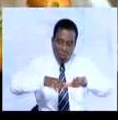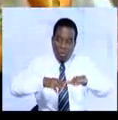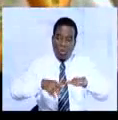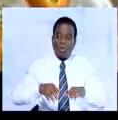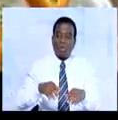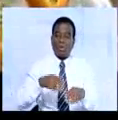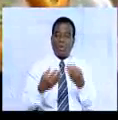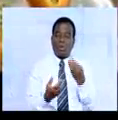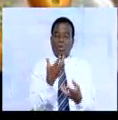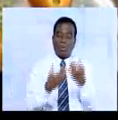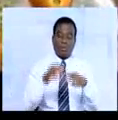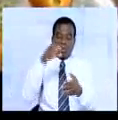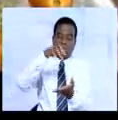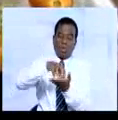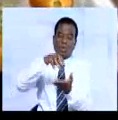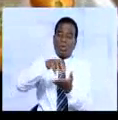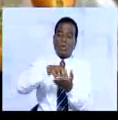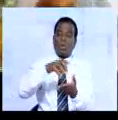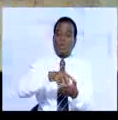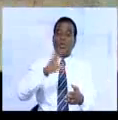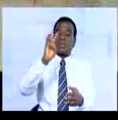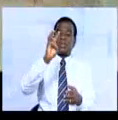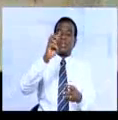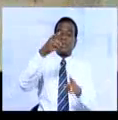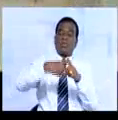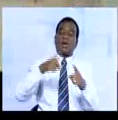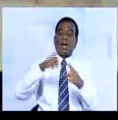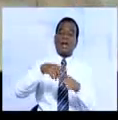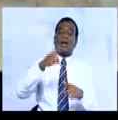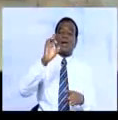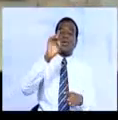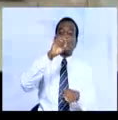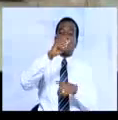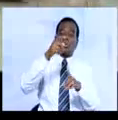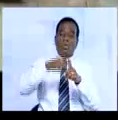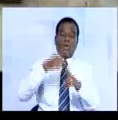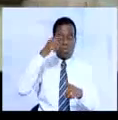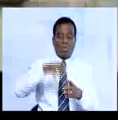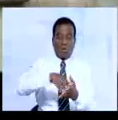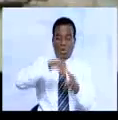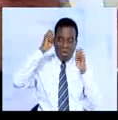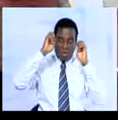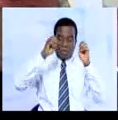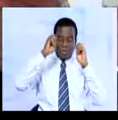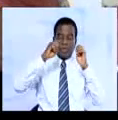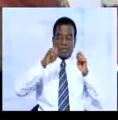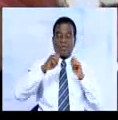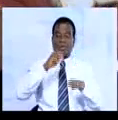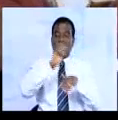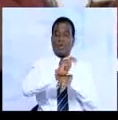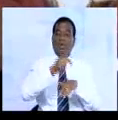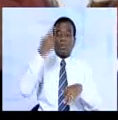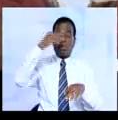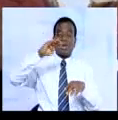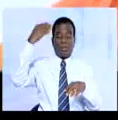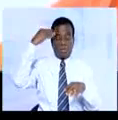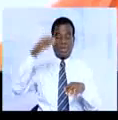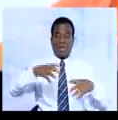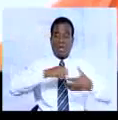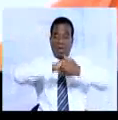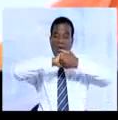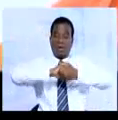ans de formation ou apprendre un métier pour pouvoir au moins s'installer à son compte. Pour la ministre de la Solidarité, de la